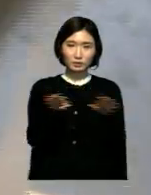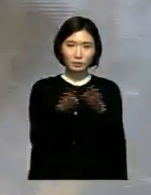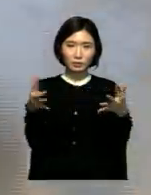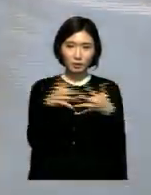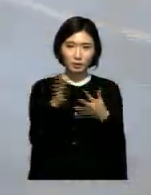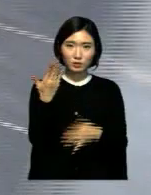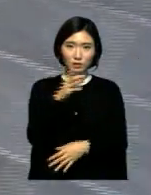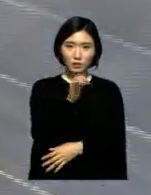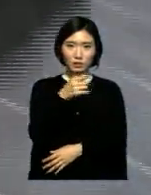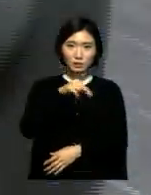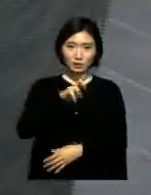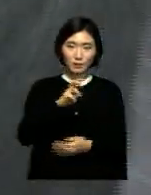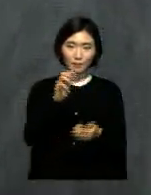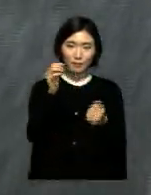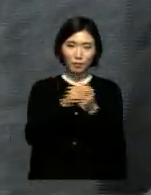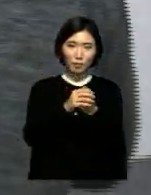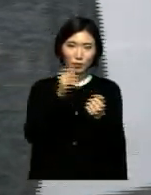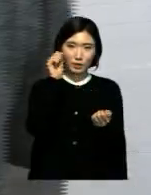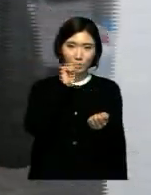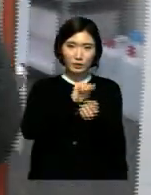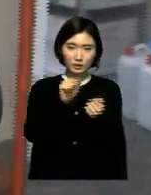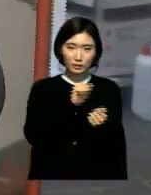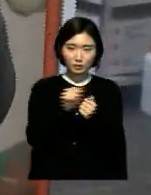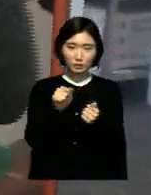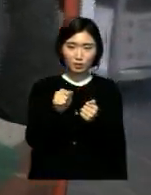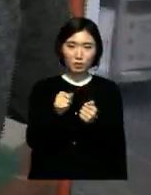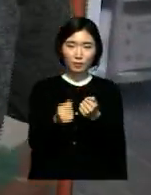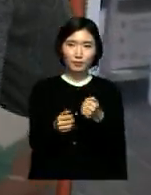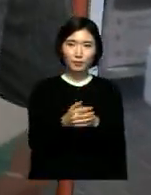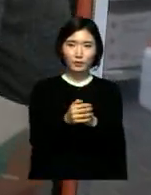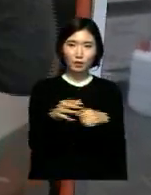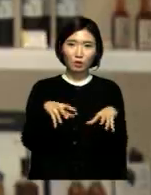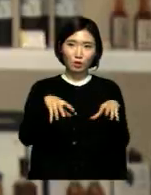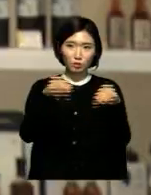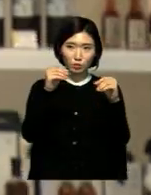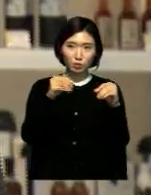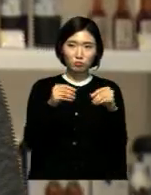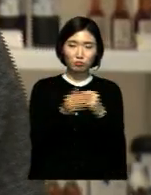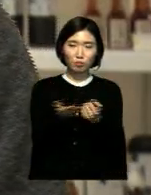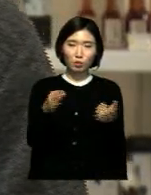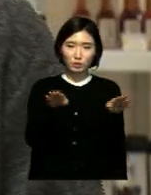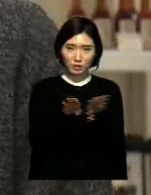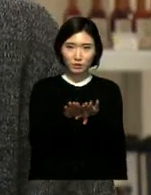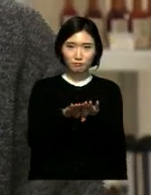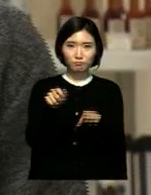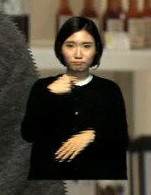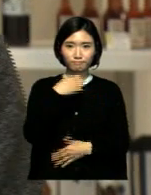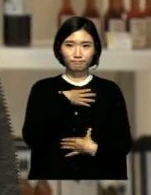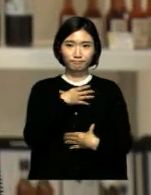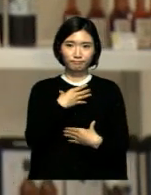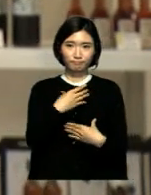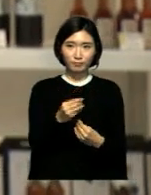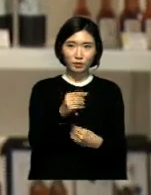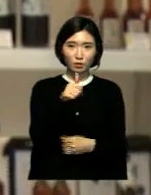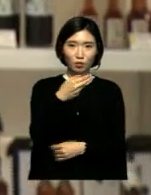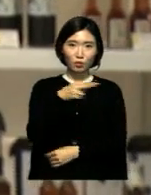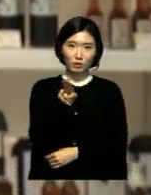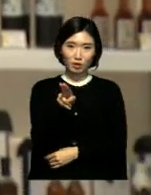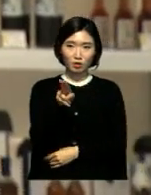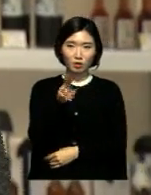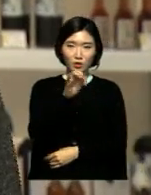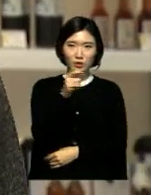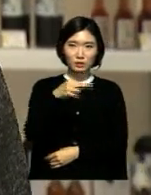인삼을 세척하거나 증기에 다려 먹기 좋게 포장하는 것도 가능합니다 연천 인삼은 그 고려인삼의